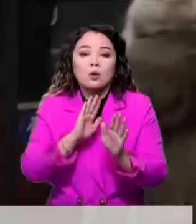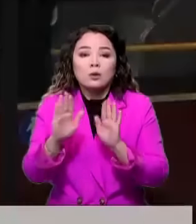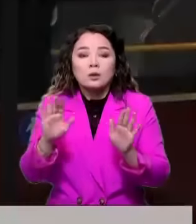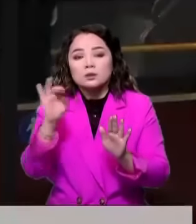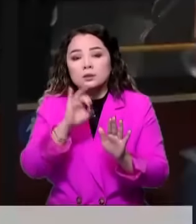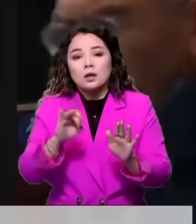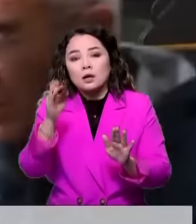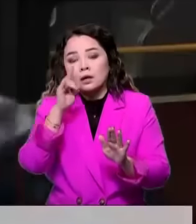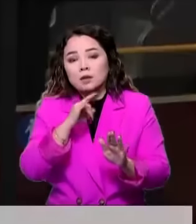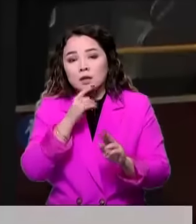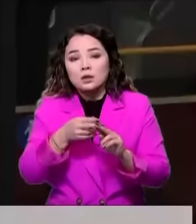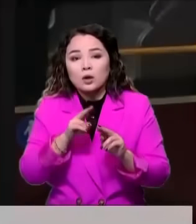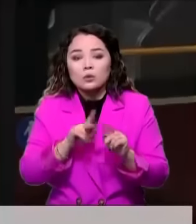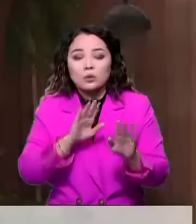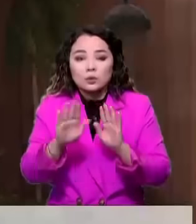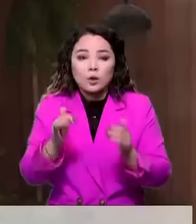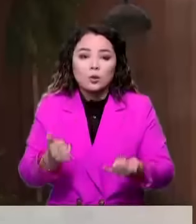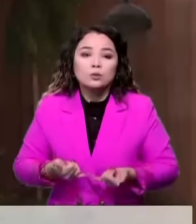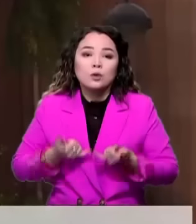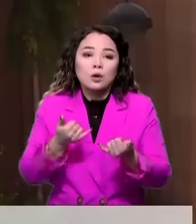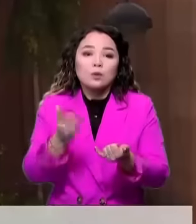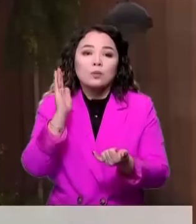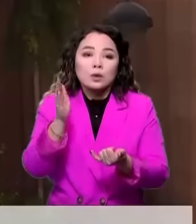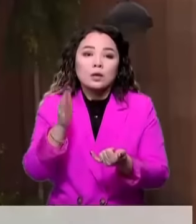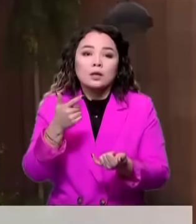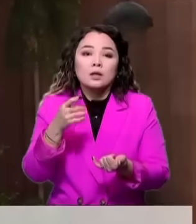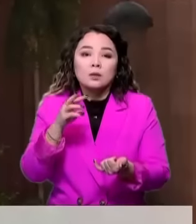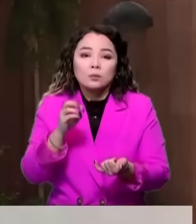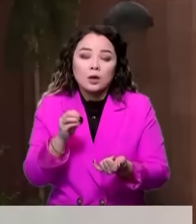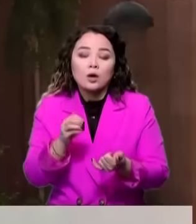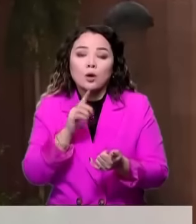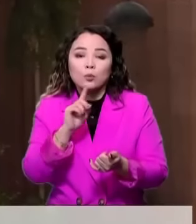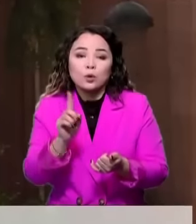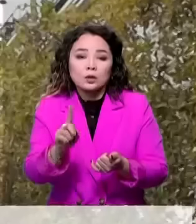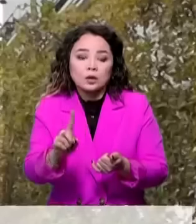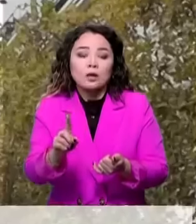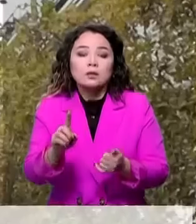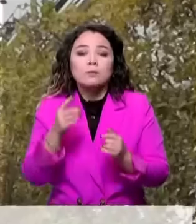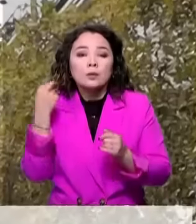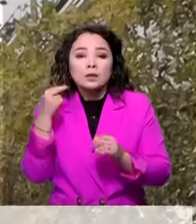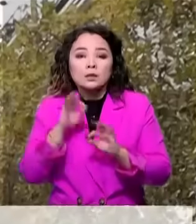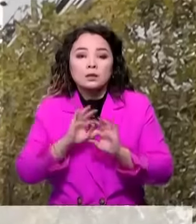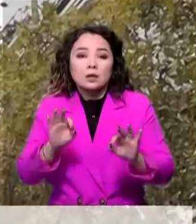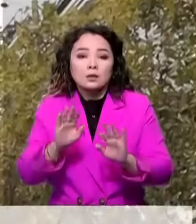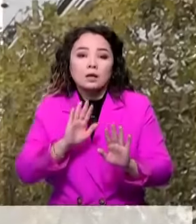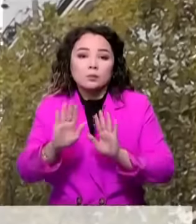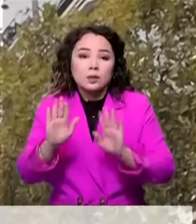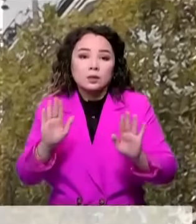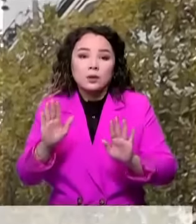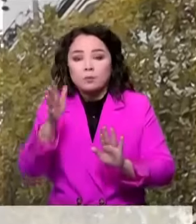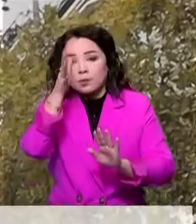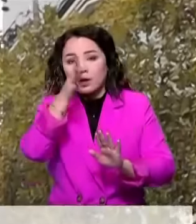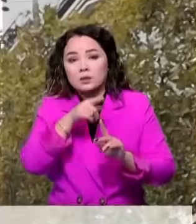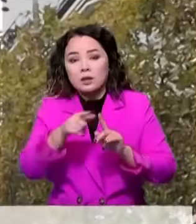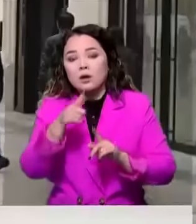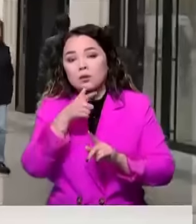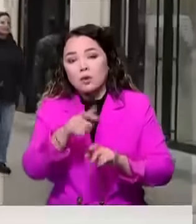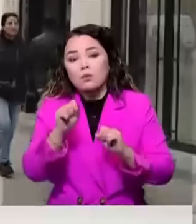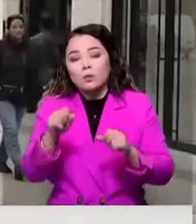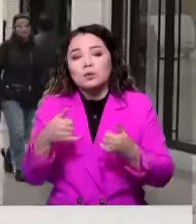тарихына сапар шегетін қойылым ретінде ұсынылмақ. Кеме мұражайы президентінің айтуы бойынша бұл экспозицияны 5 ай бойы